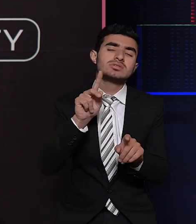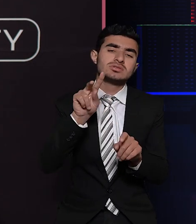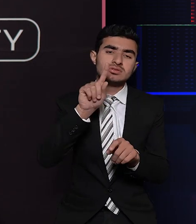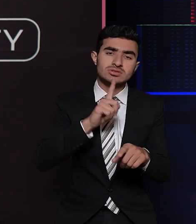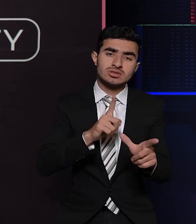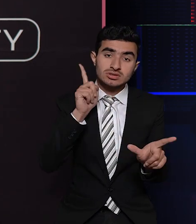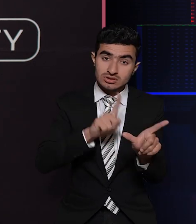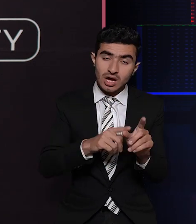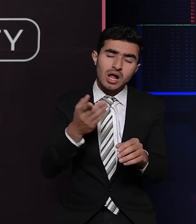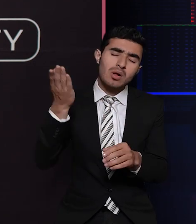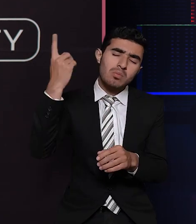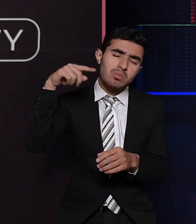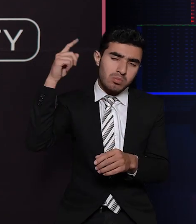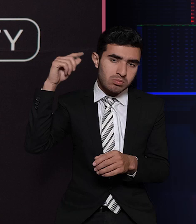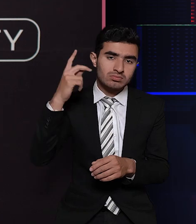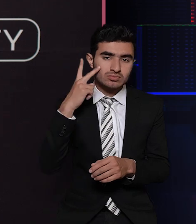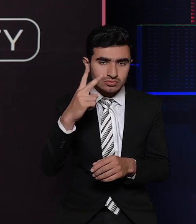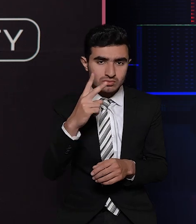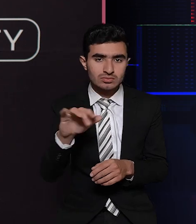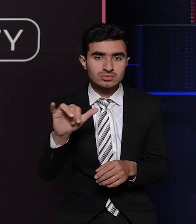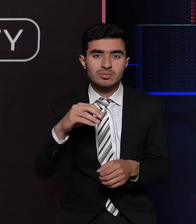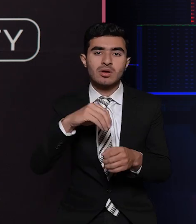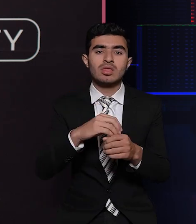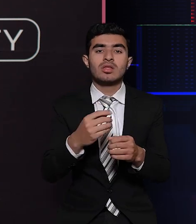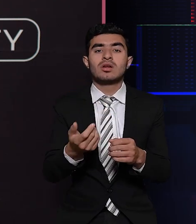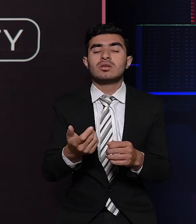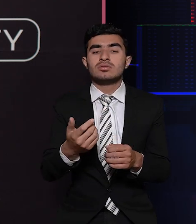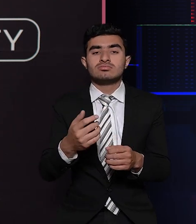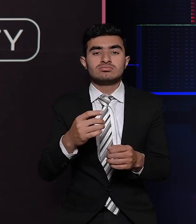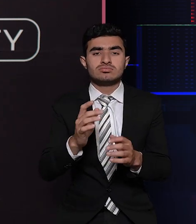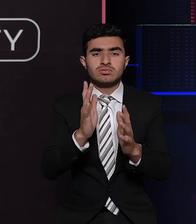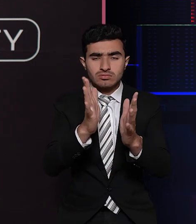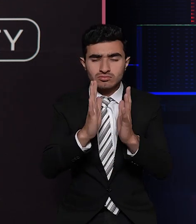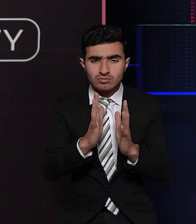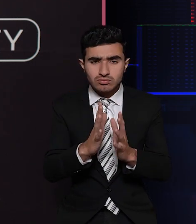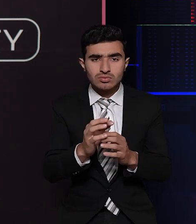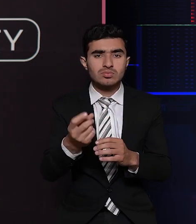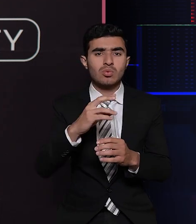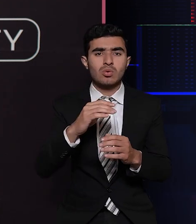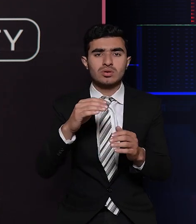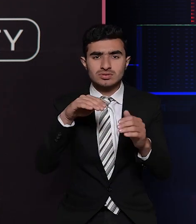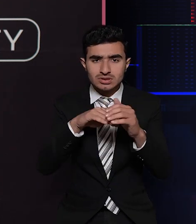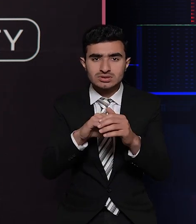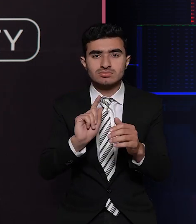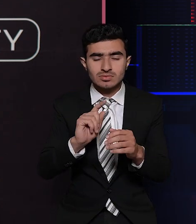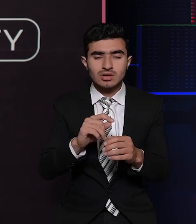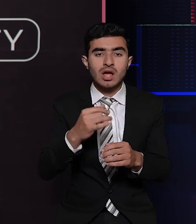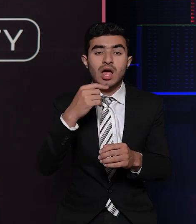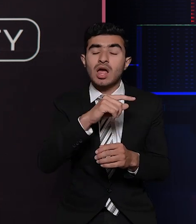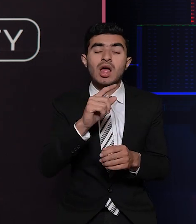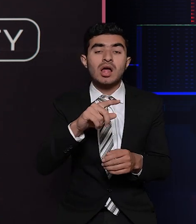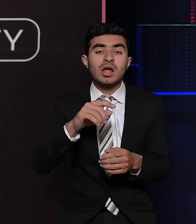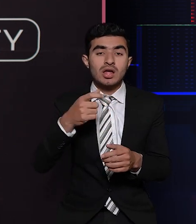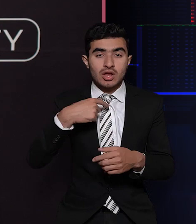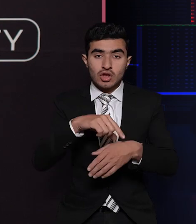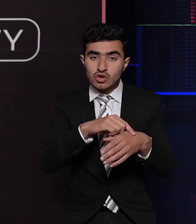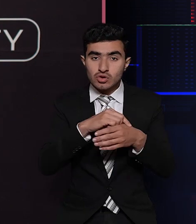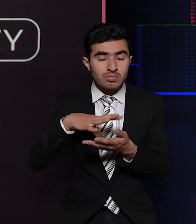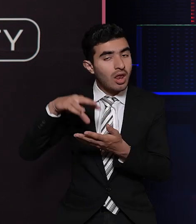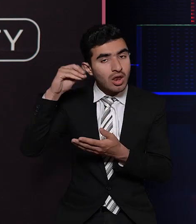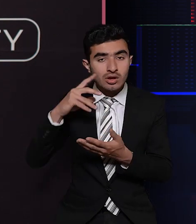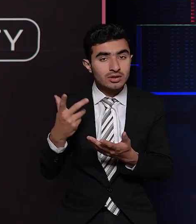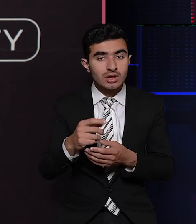کرتے ہیں، تو اس وقت کہ انسان نے یہ سیکھا کہ اگر آپ کا دشمن طاقتور